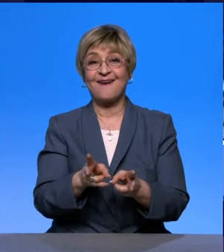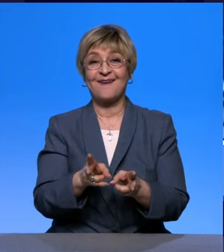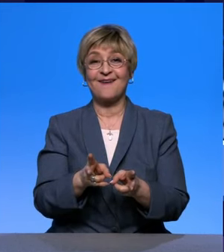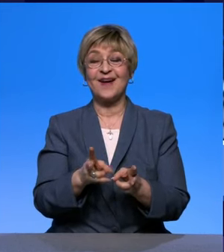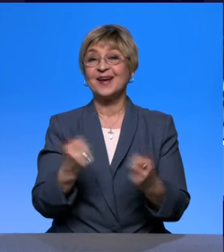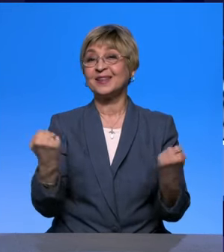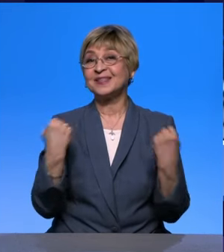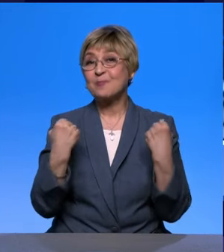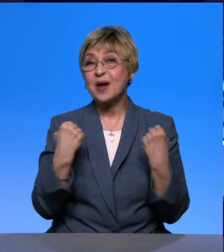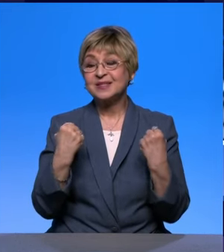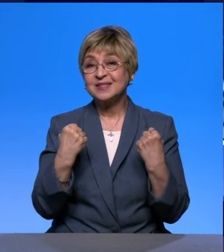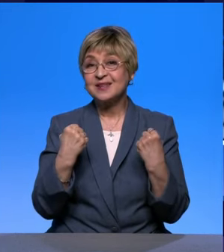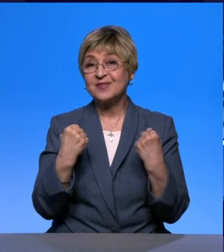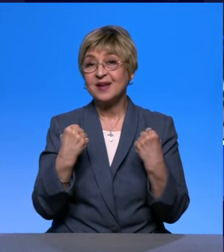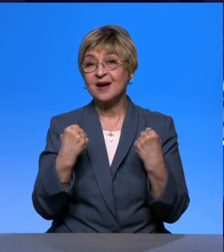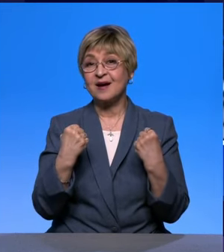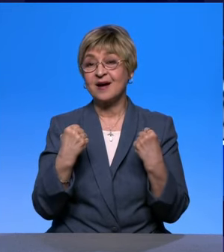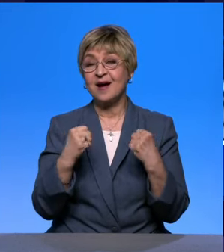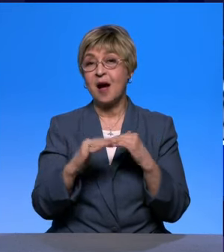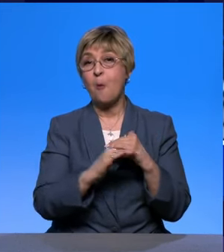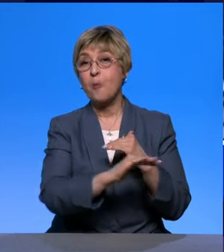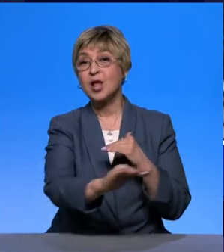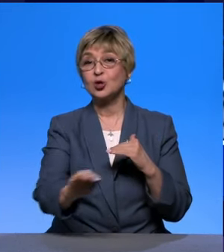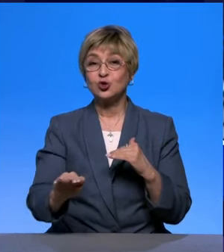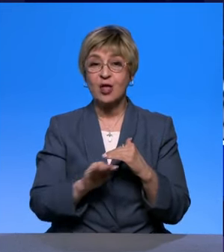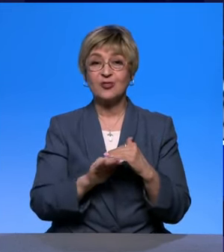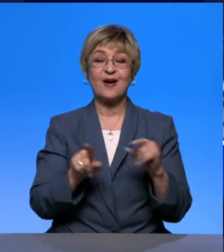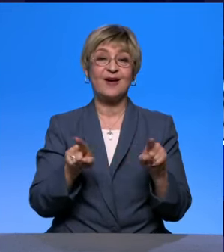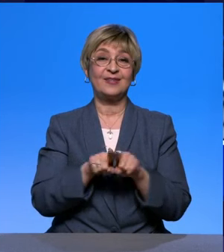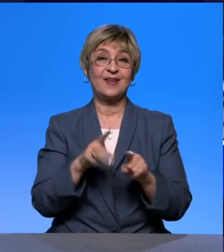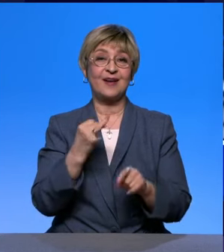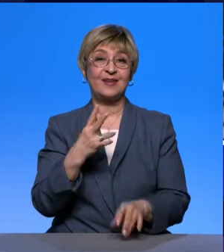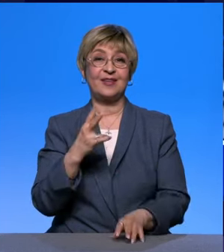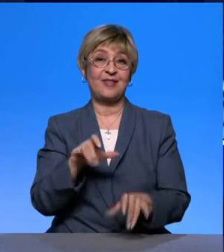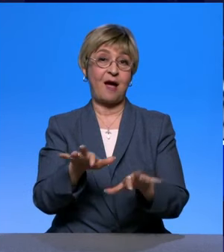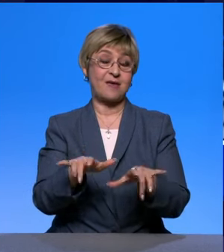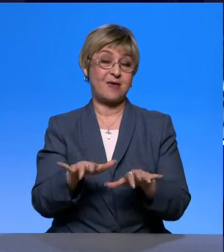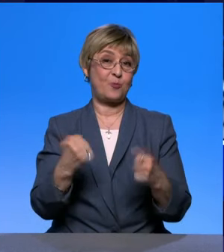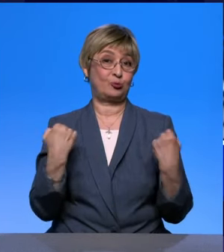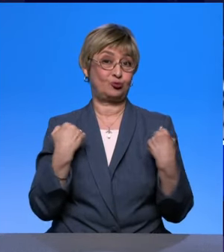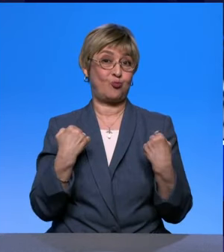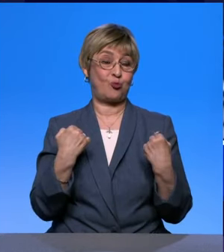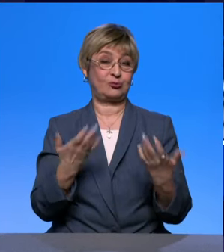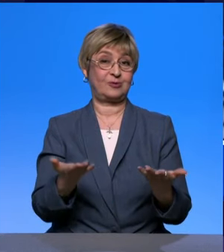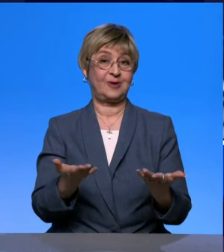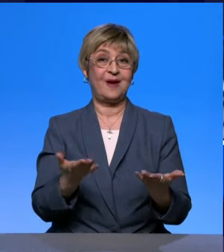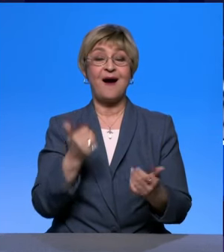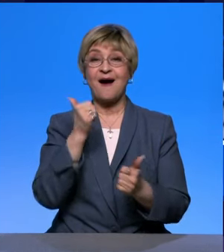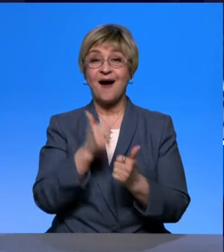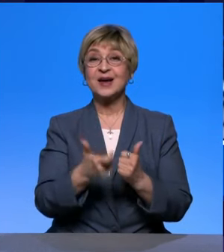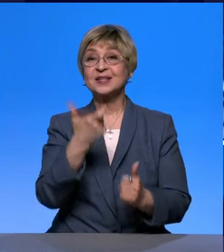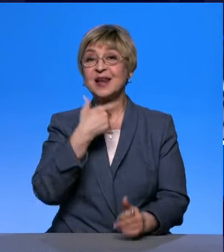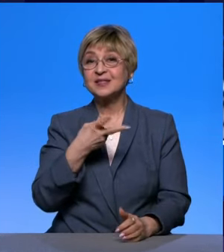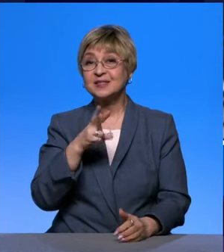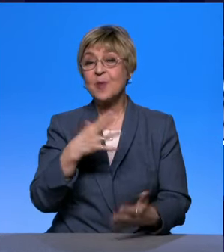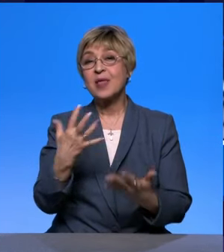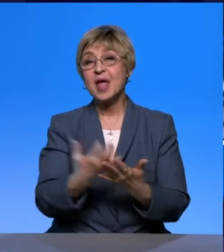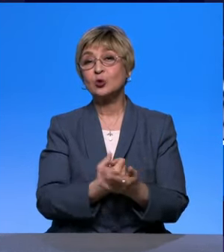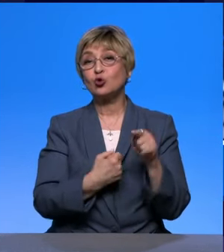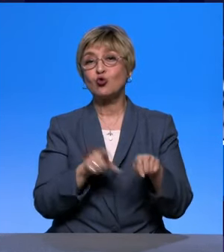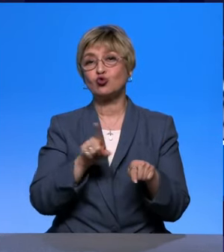спортивной, да, скажем, площадке, так и на киберспорте. Вот, я думаю, что каждый для себя может найти то, что ему